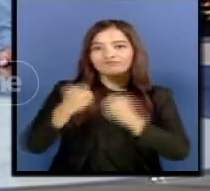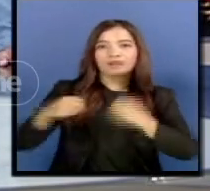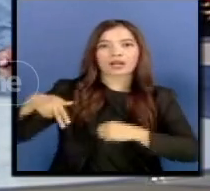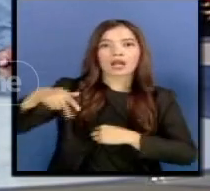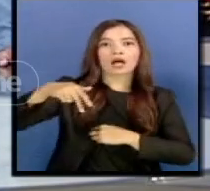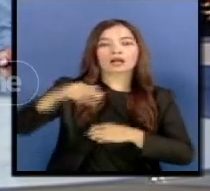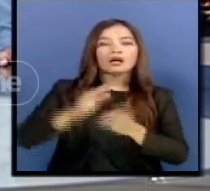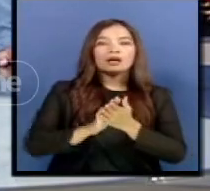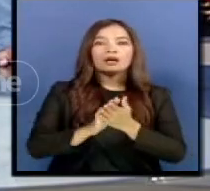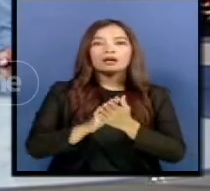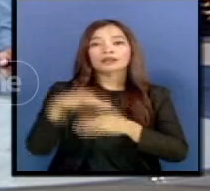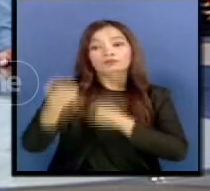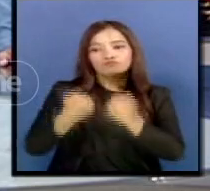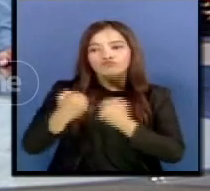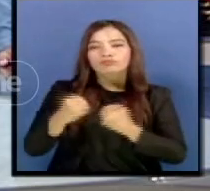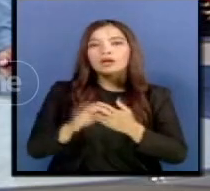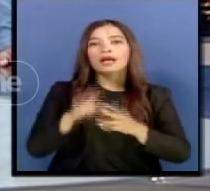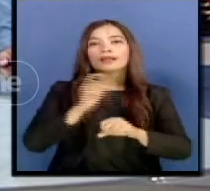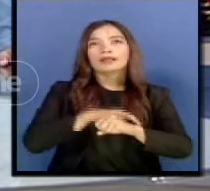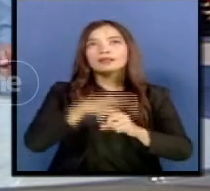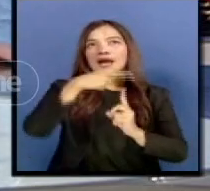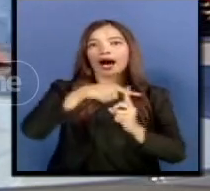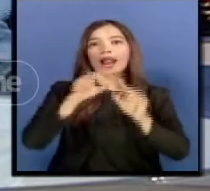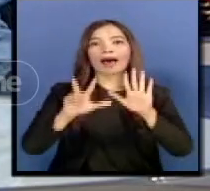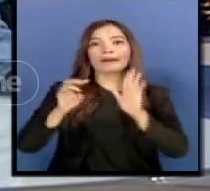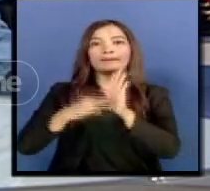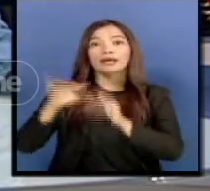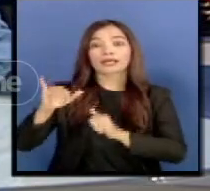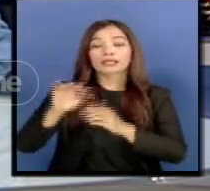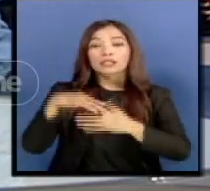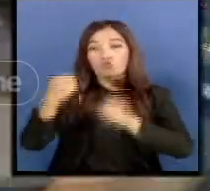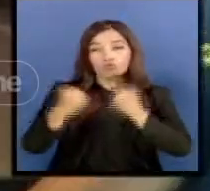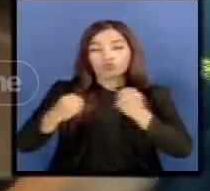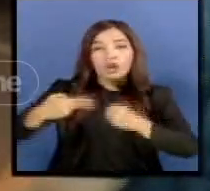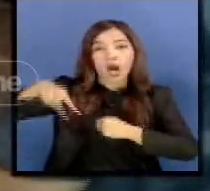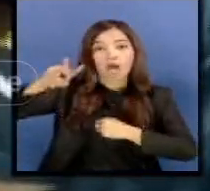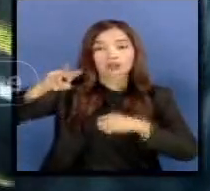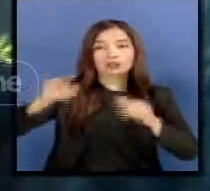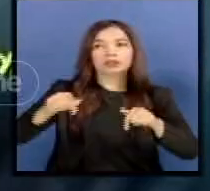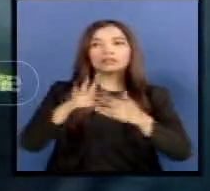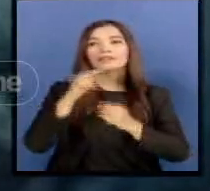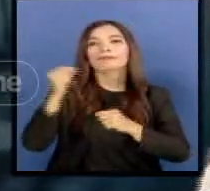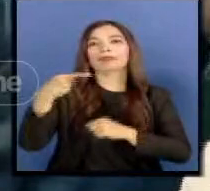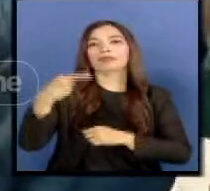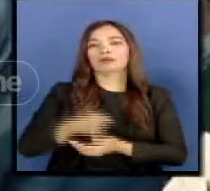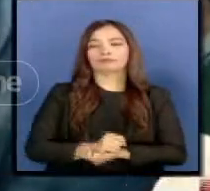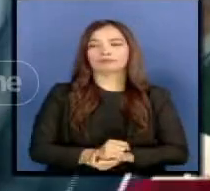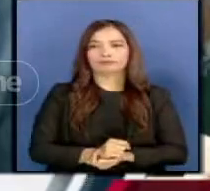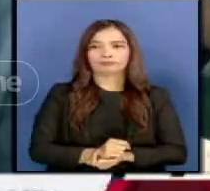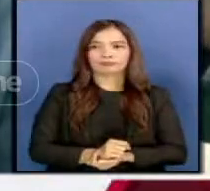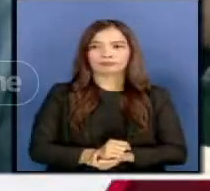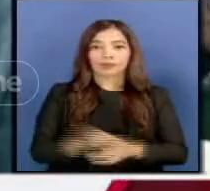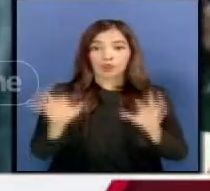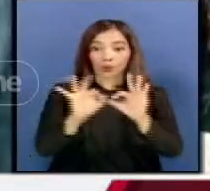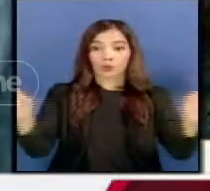tanggal 28 Mei mendatang. Pengukuran rute itu dilakukan agar para pelari bisa menempuh jarak yang akurat.